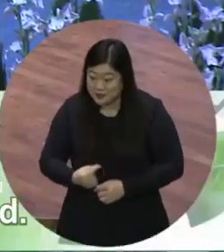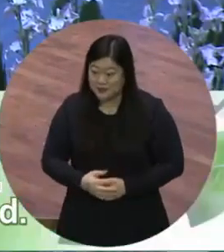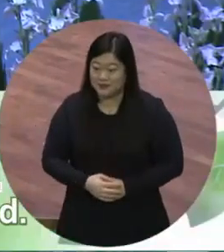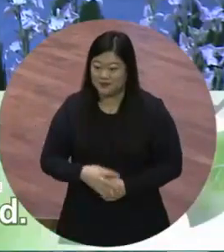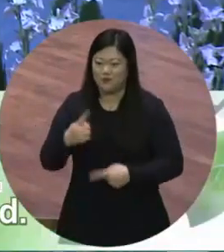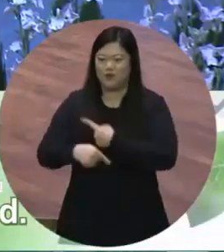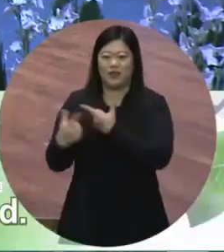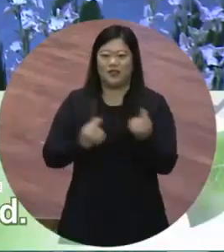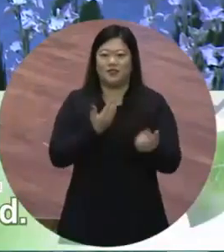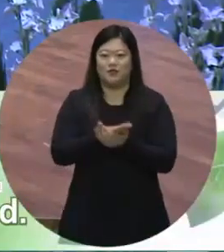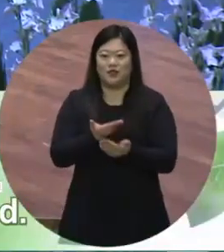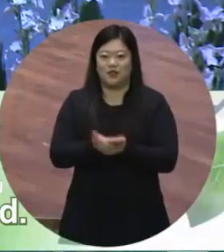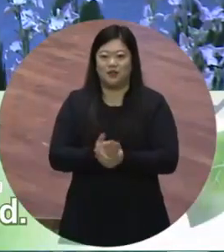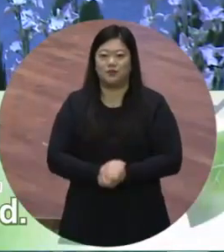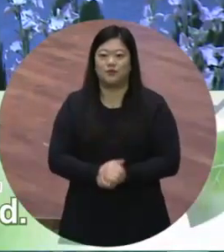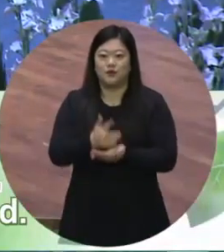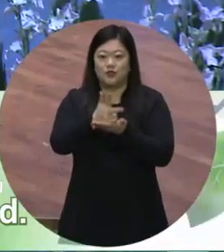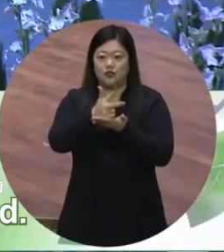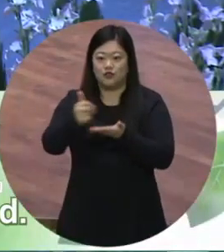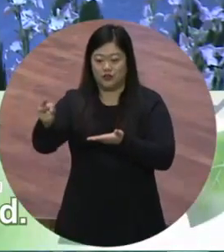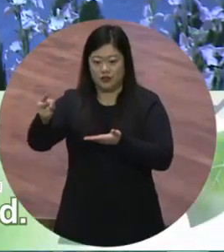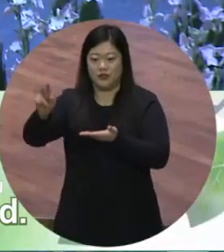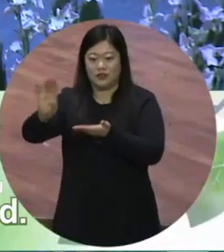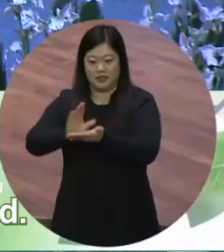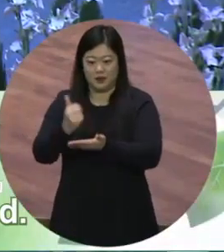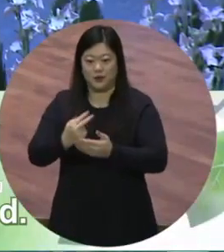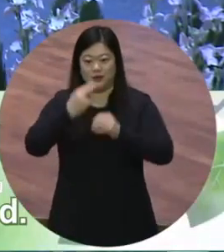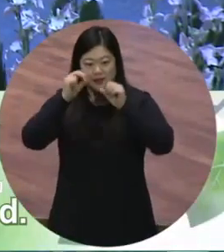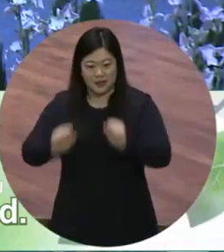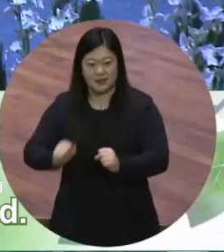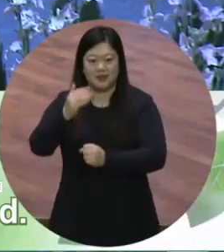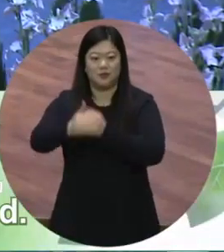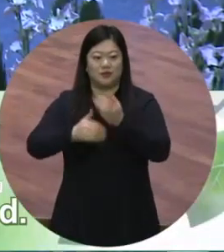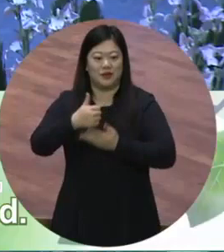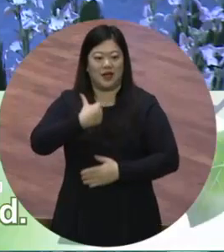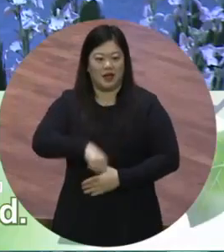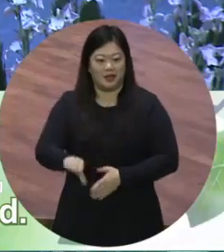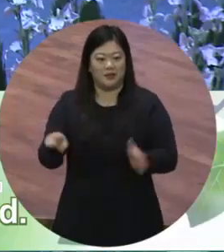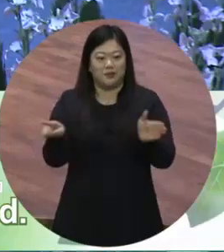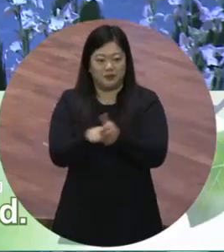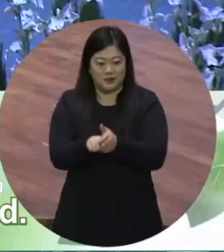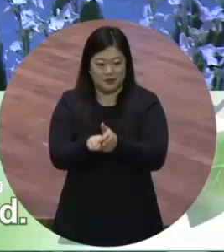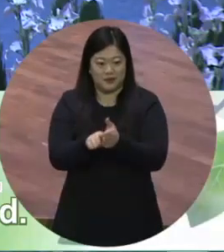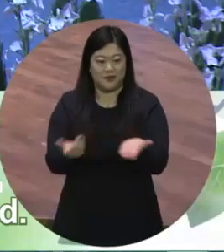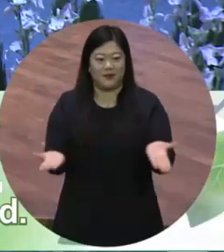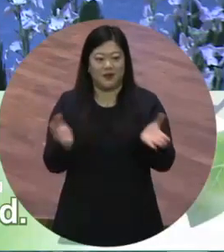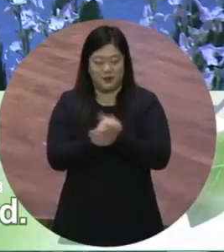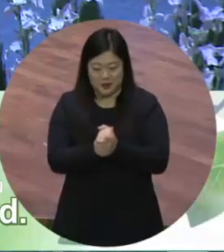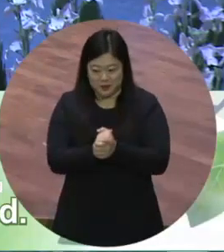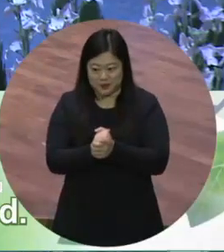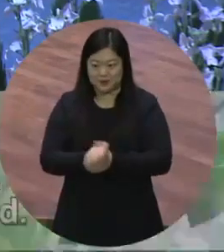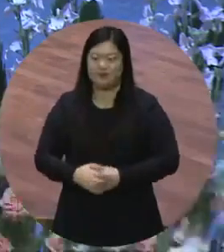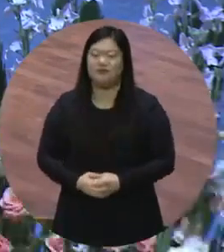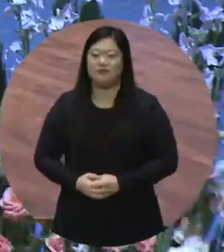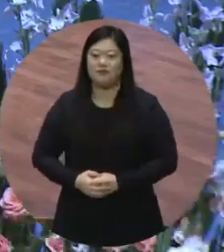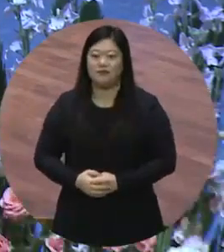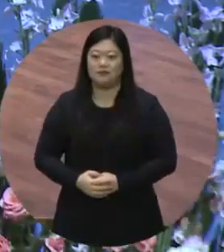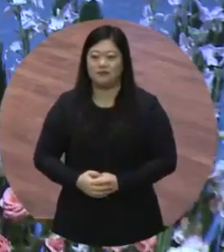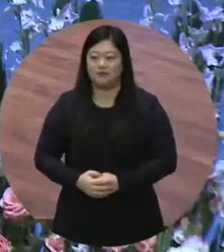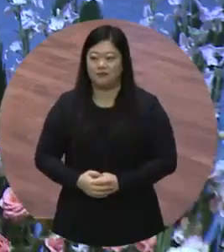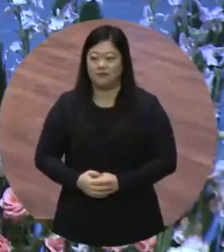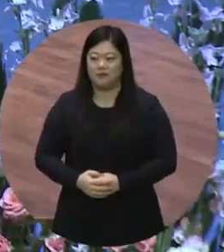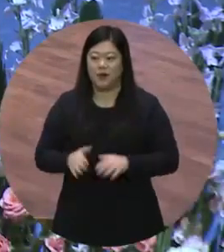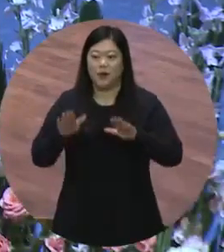신앙 고백합니다. 주는 그리스도시오 살아계신 하나님의 아들이십니다. 아멘.